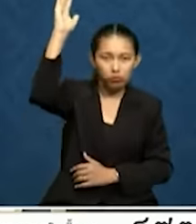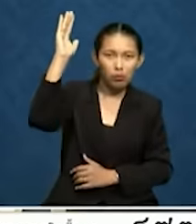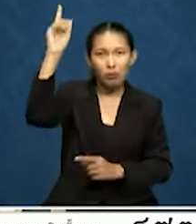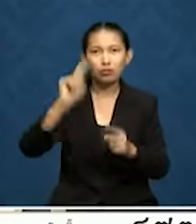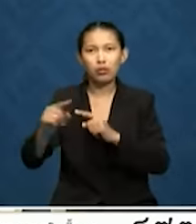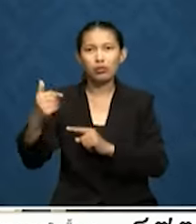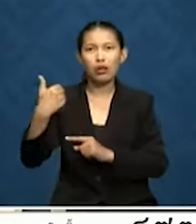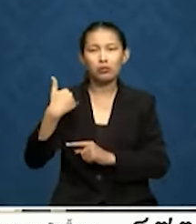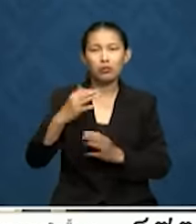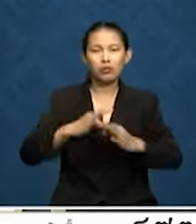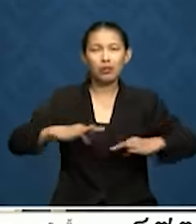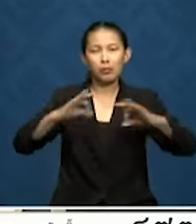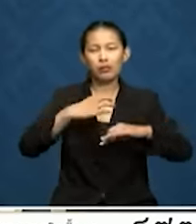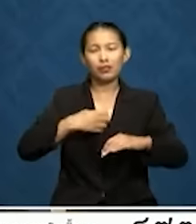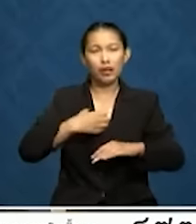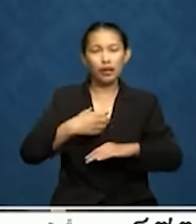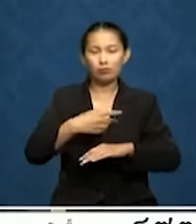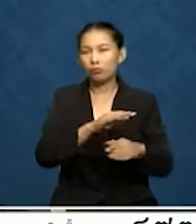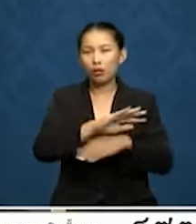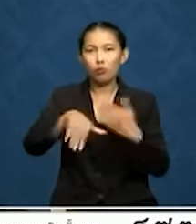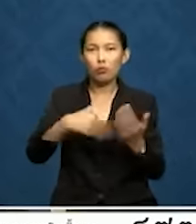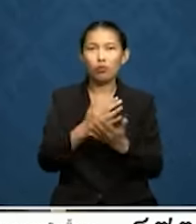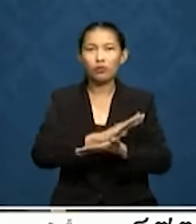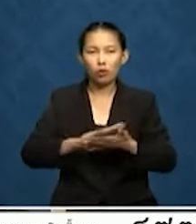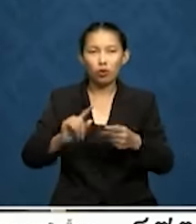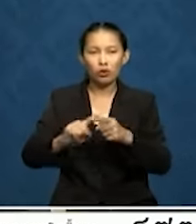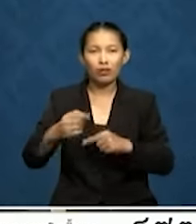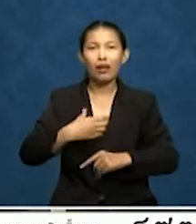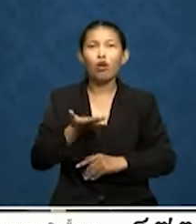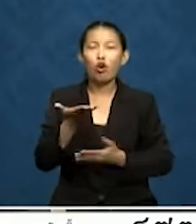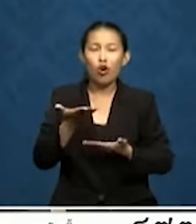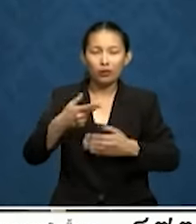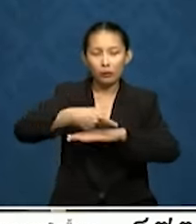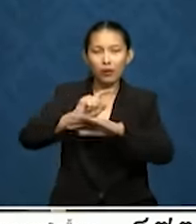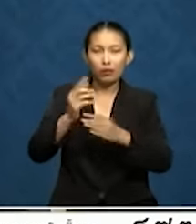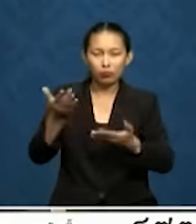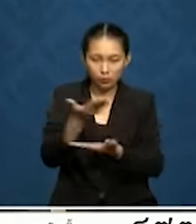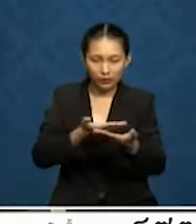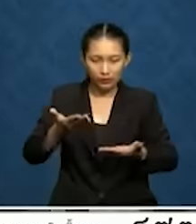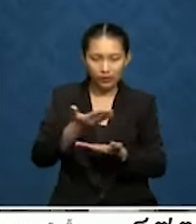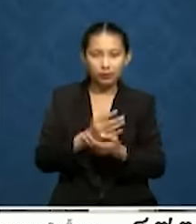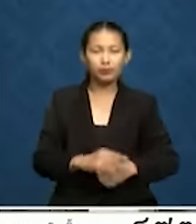มเป็นไปด้วยความเรียบร้อยก็คือประนีประนอมนะครับขอให้ท่านประธานได้วินิจฉัยเรื่องนี้ด้วยครับ